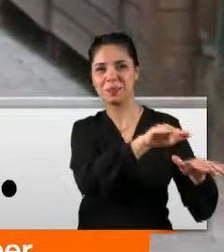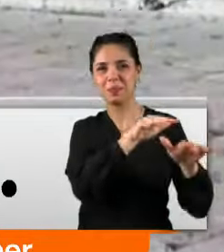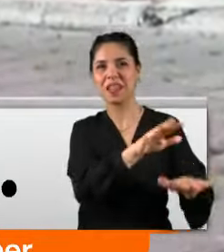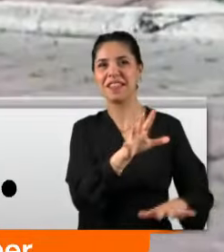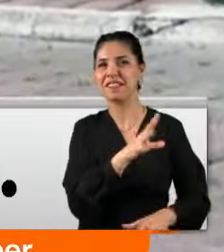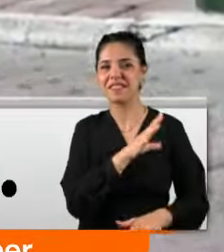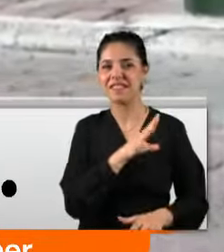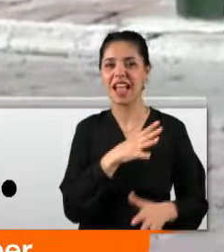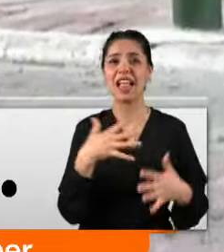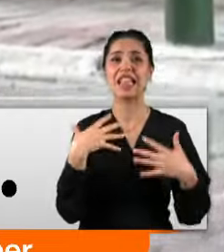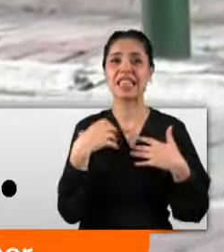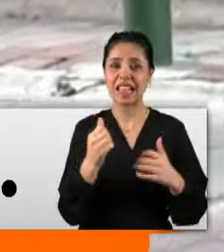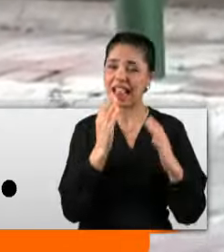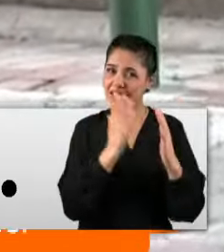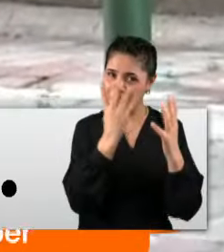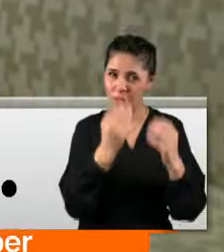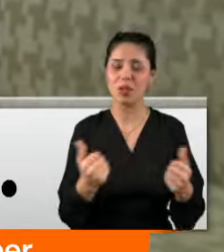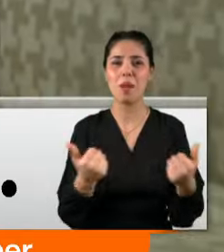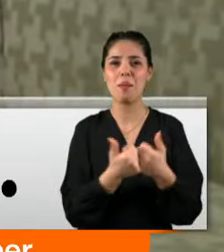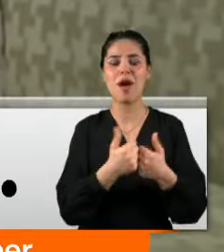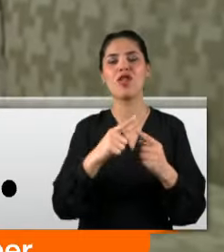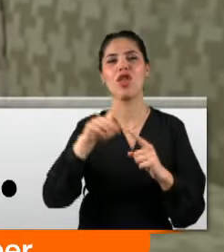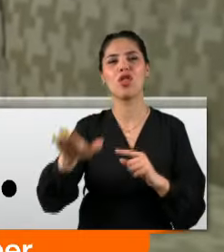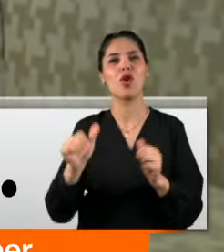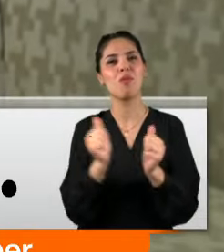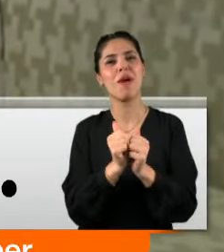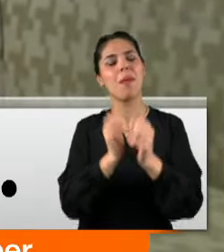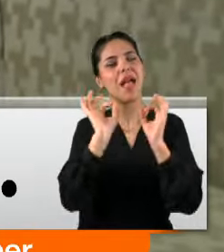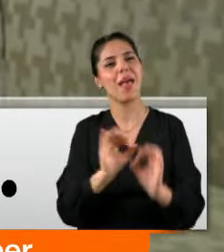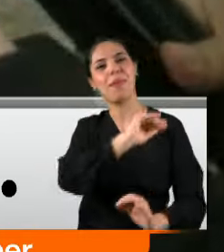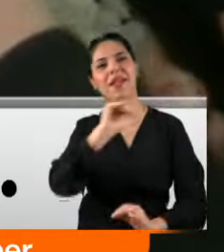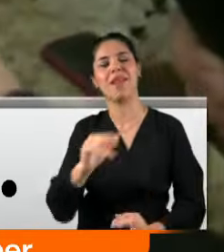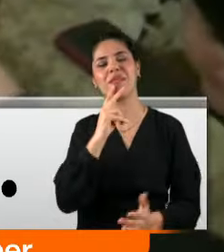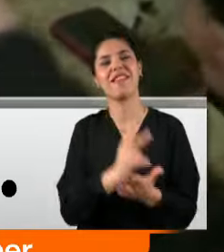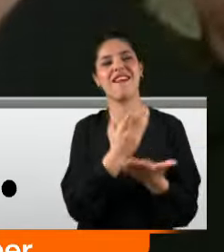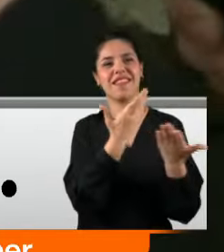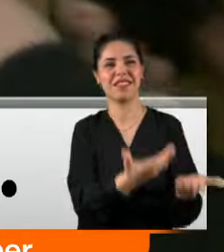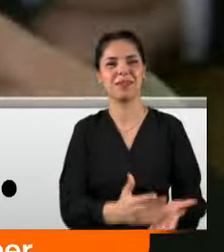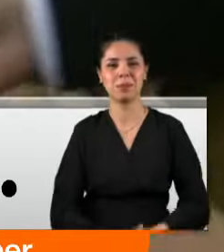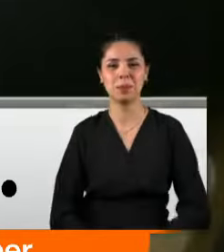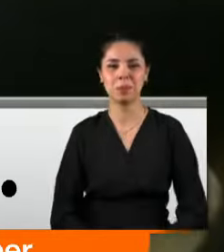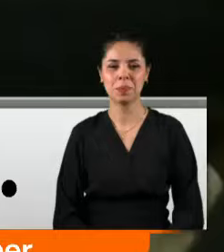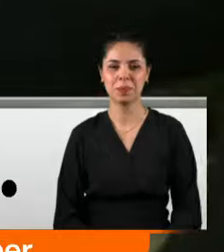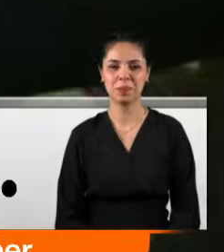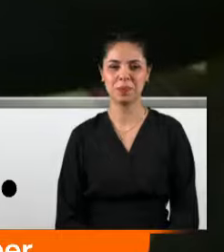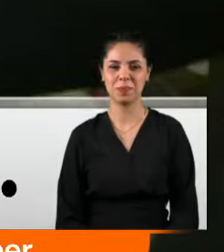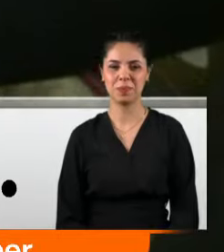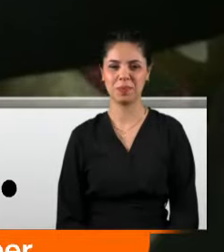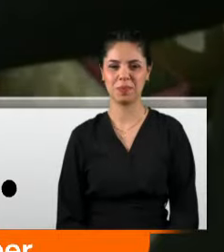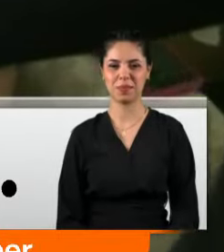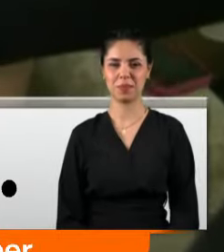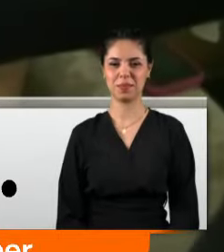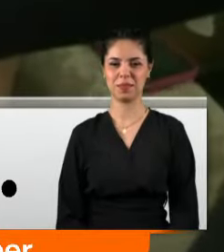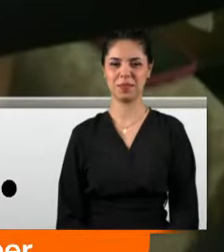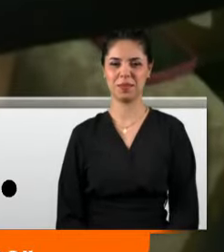Çakır, sağlığı el verdiği sürece maçlarda torununun yanında olmakta kararlı. Madalya getiren torun. Ama o bu, madalya